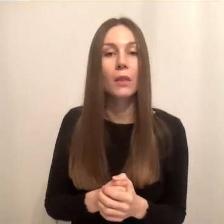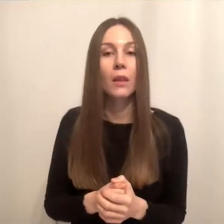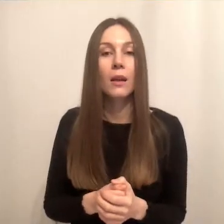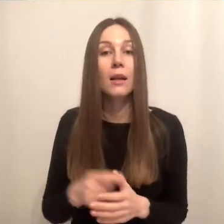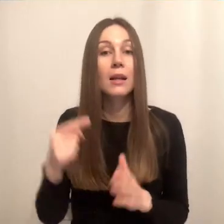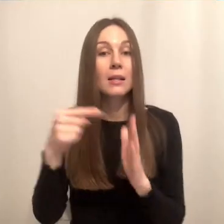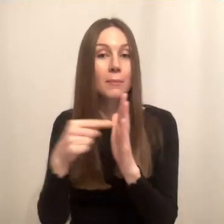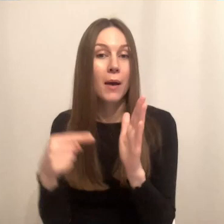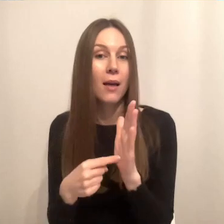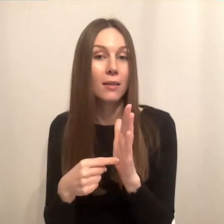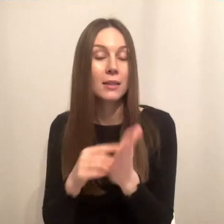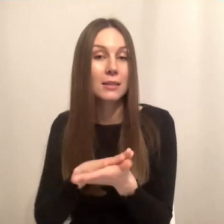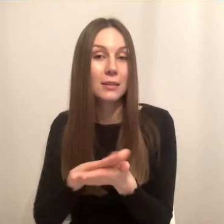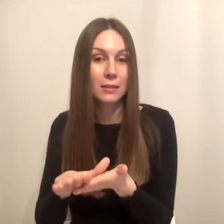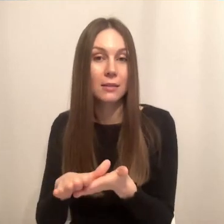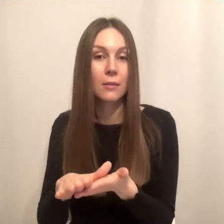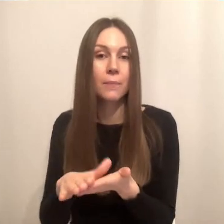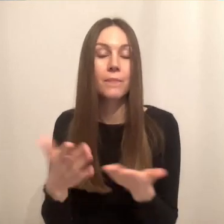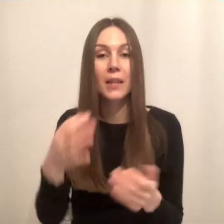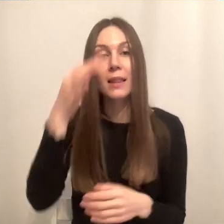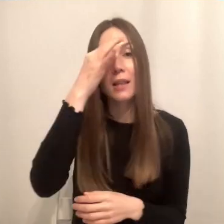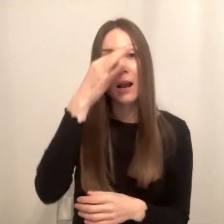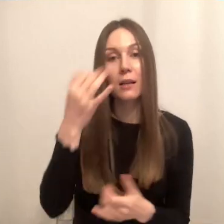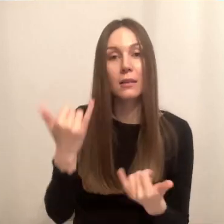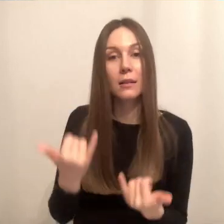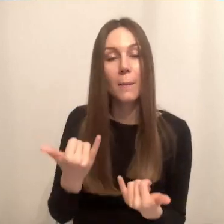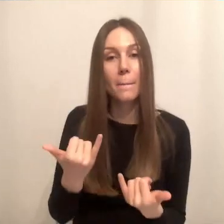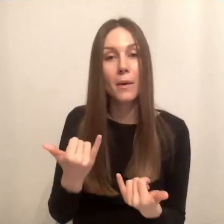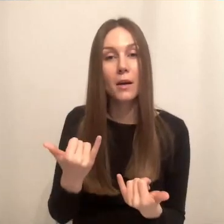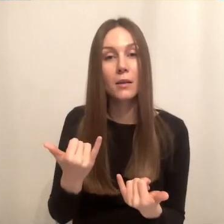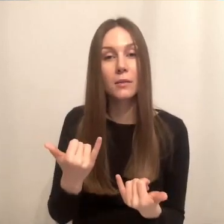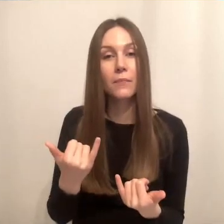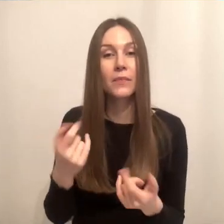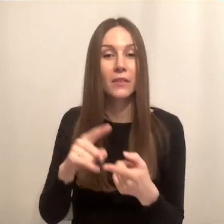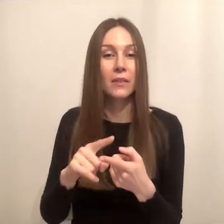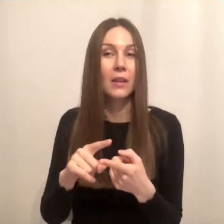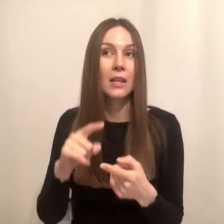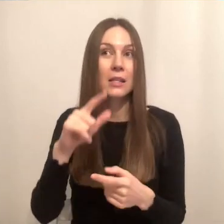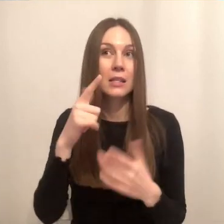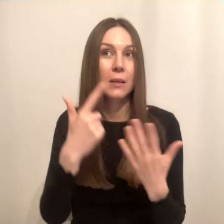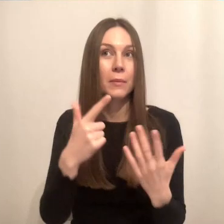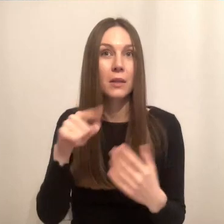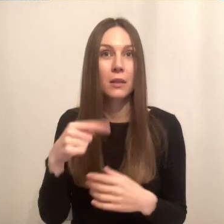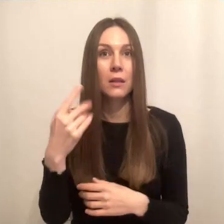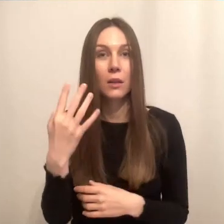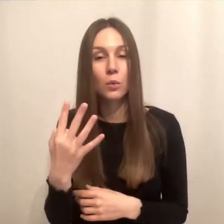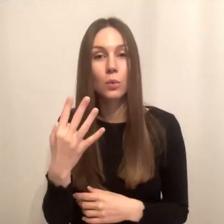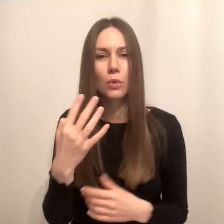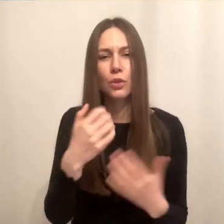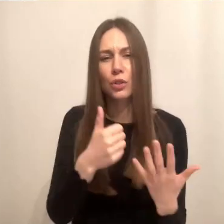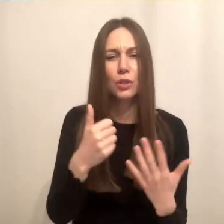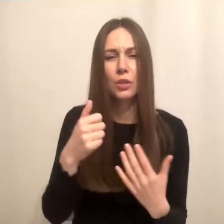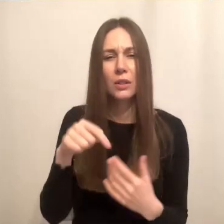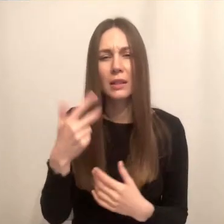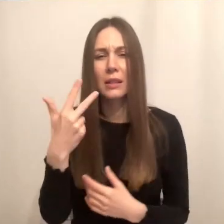turbūt reaguojant į tai, kad Trakų dabar yra pagal Transparency International 7.4, buvo 6.3, tai paskutinių vietų